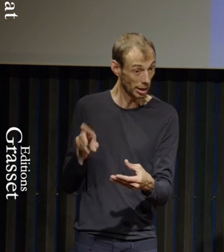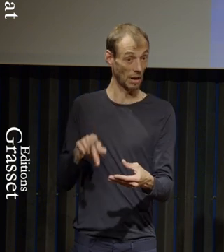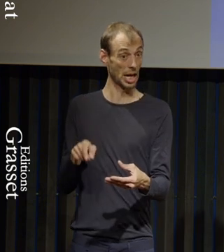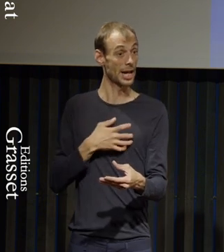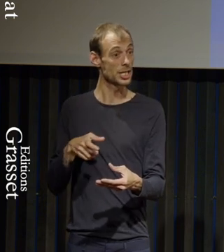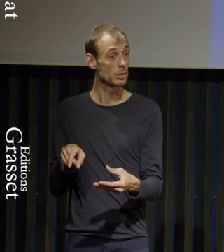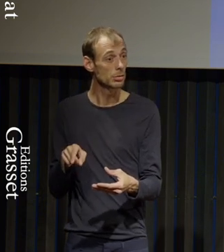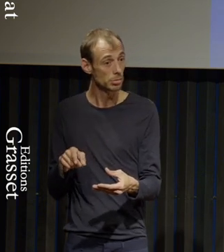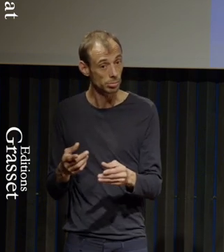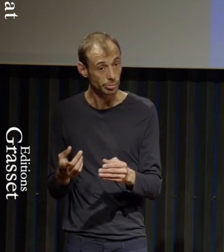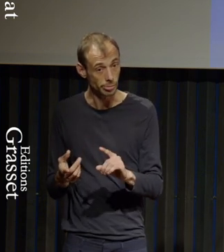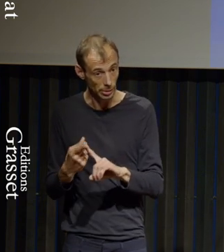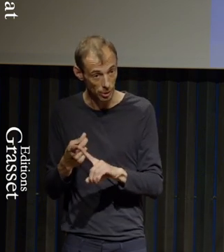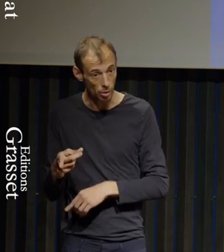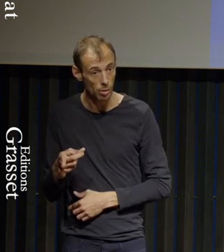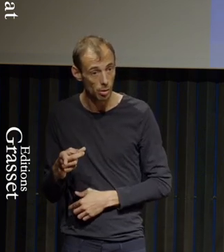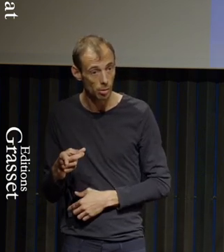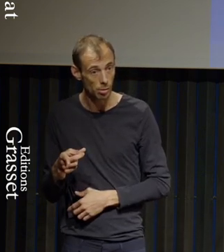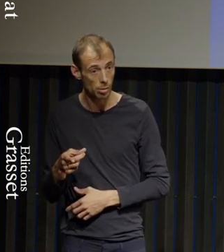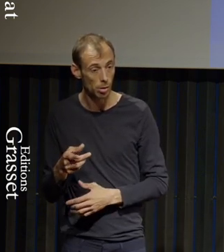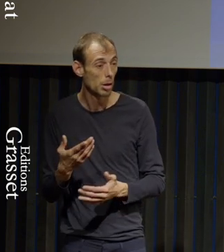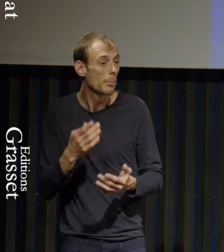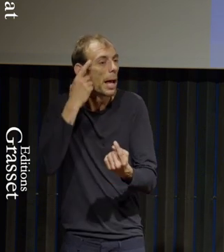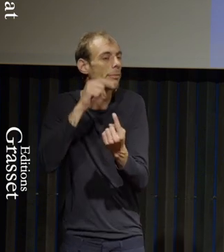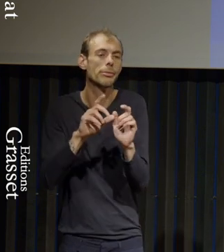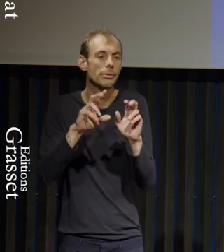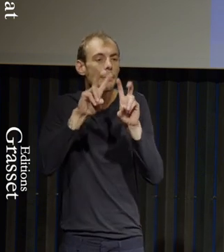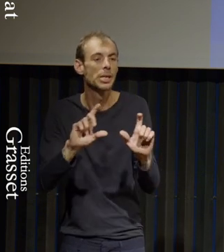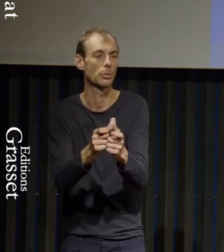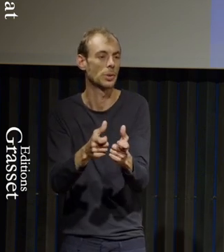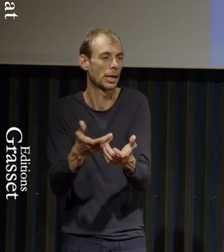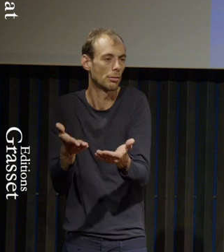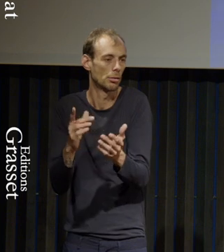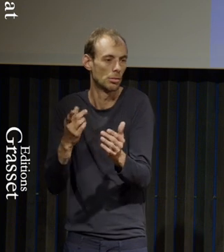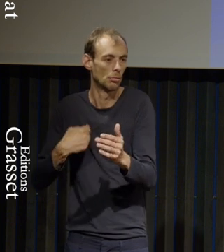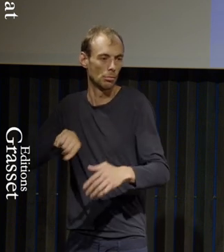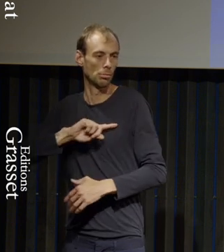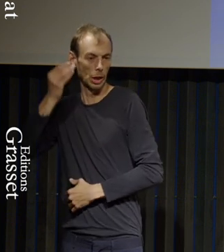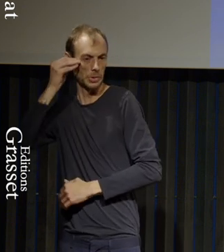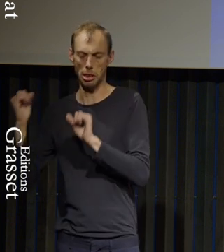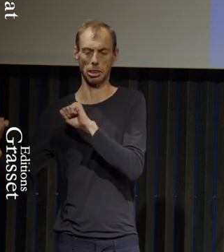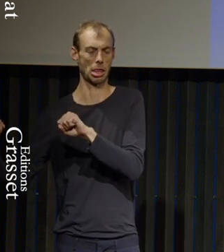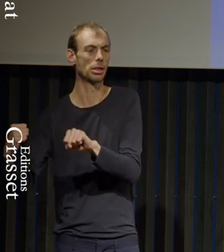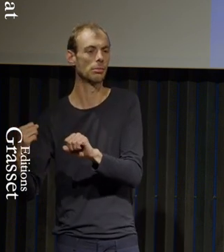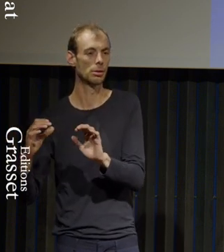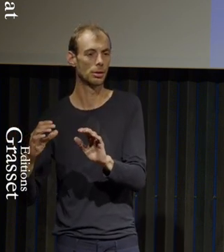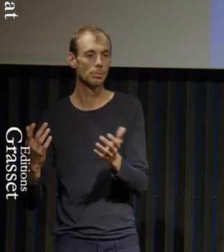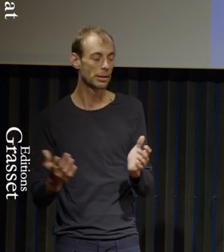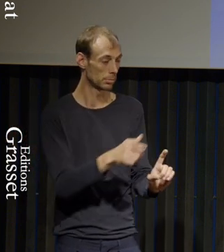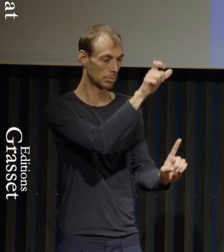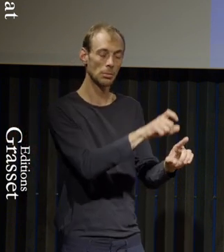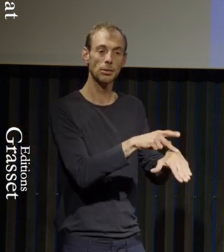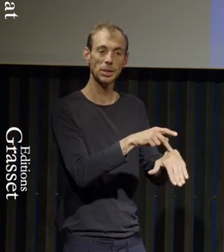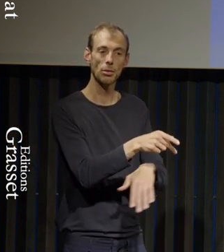consensus pour porter un diagnostic. Mais c'est évident que le patient qui vient et qui souffre, il ne va pas faire la liste des symptômes tels